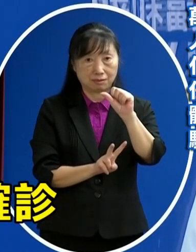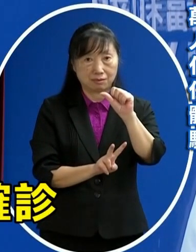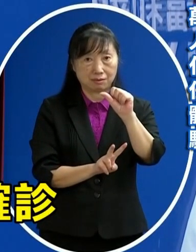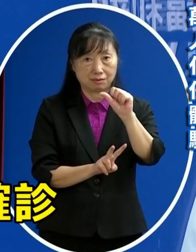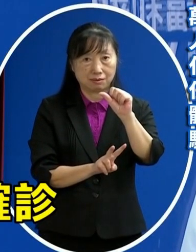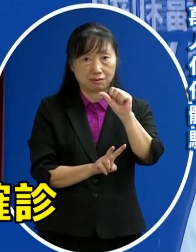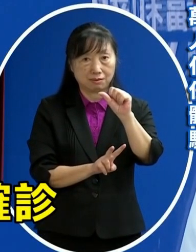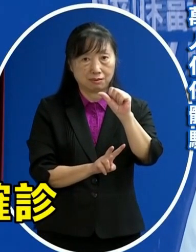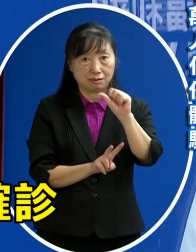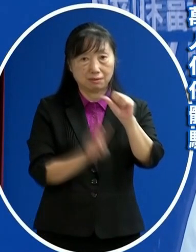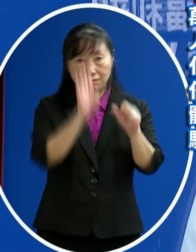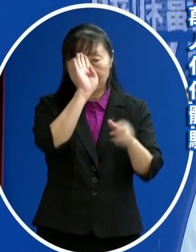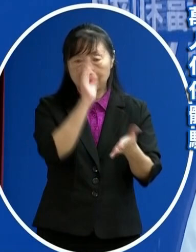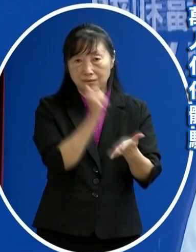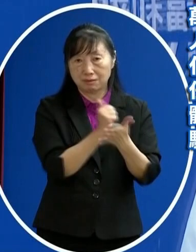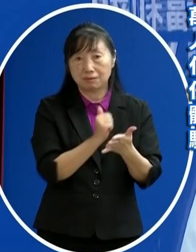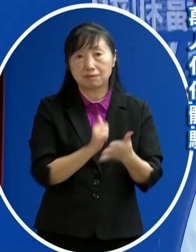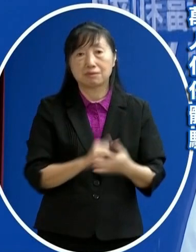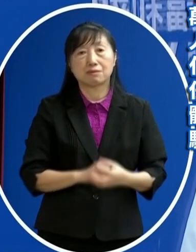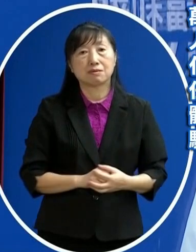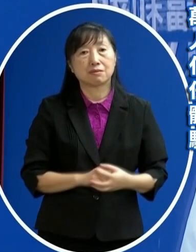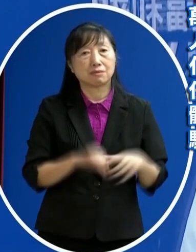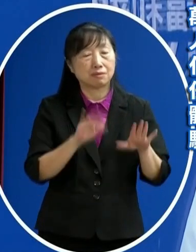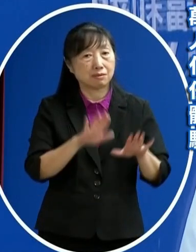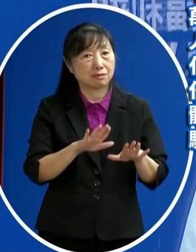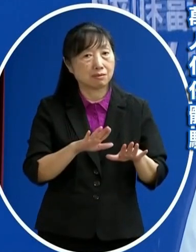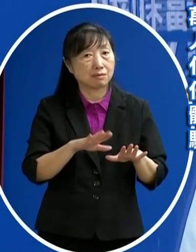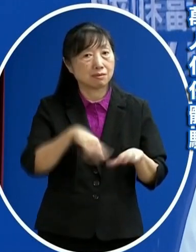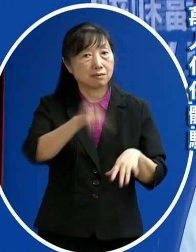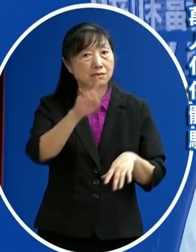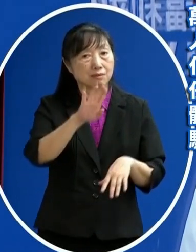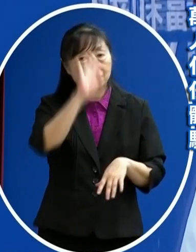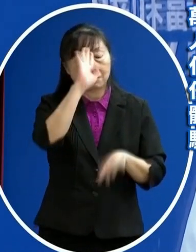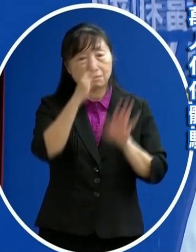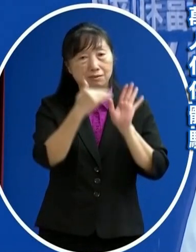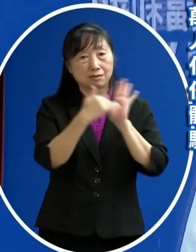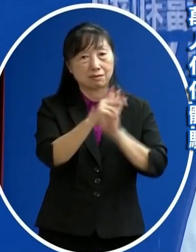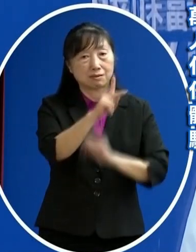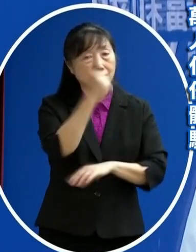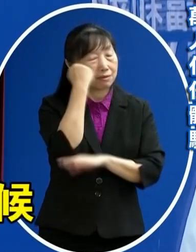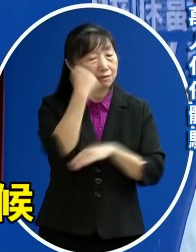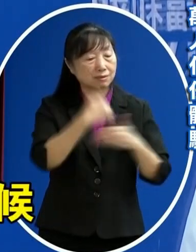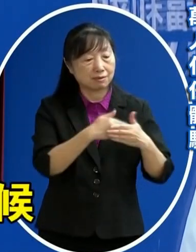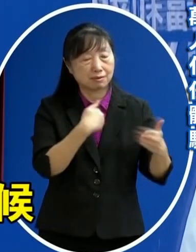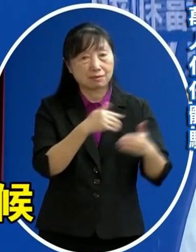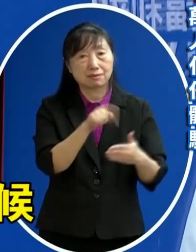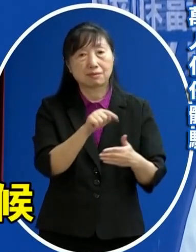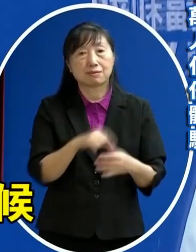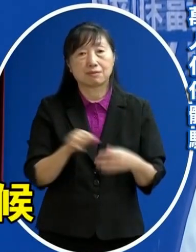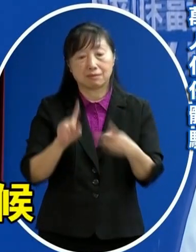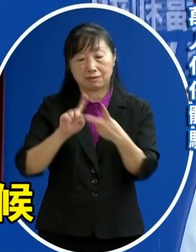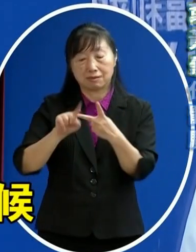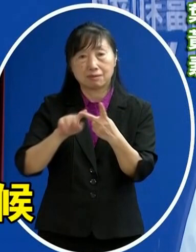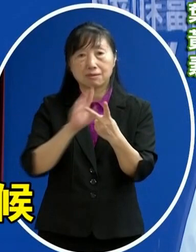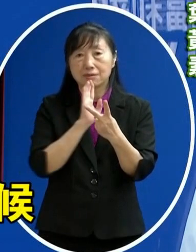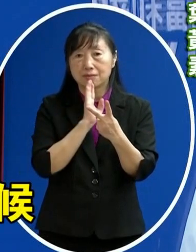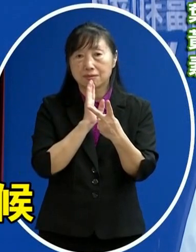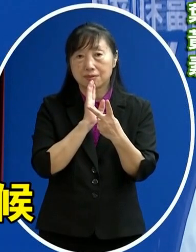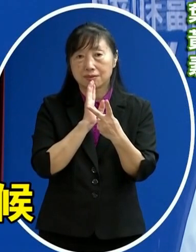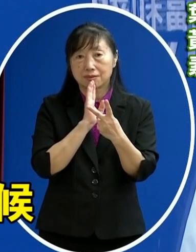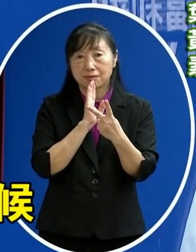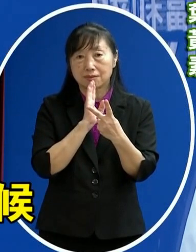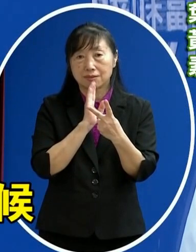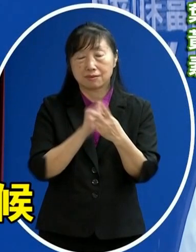时候来确诊，那目前到防疫旅馆去做隔离哈。那另外一位同仁